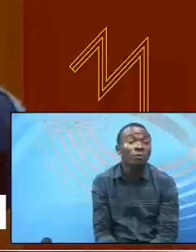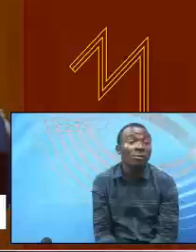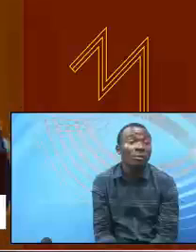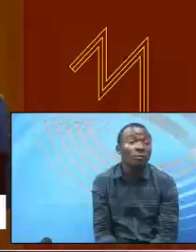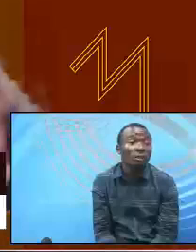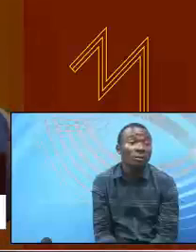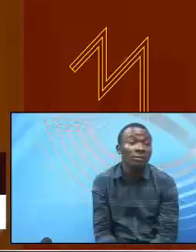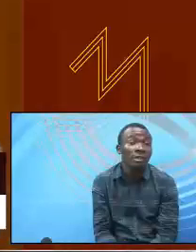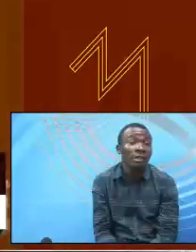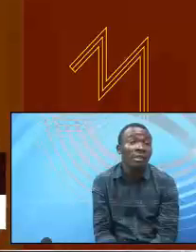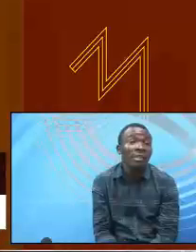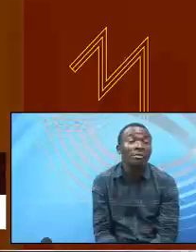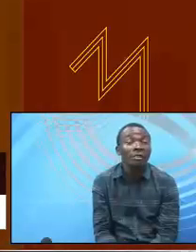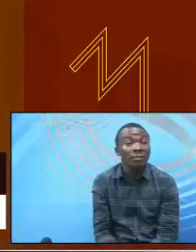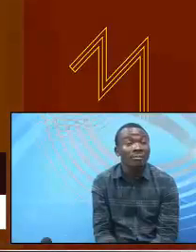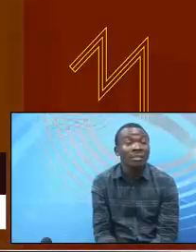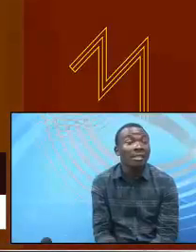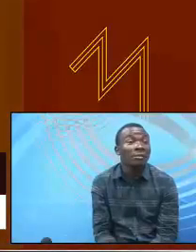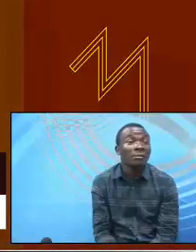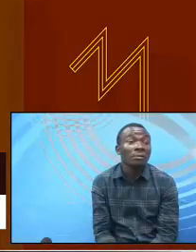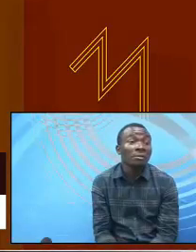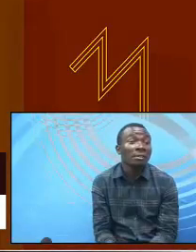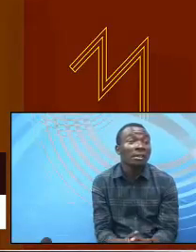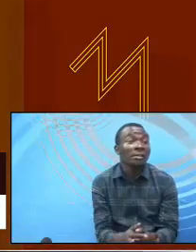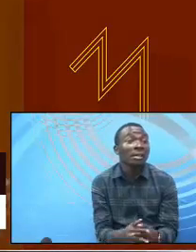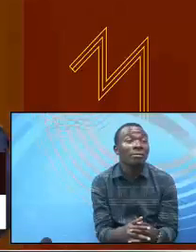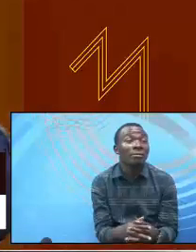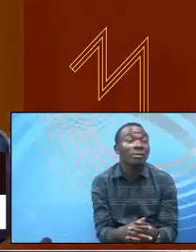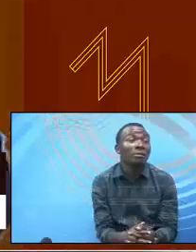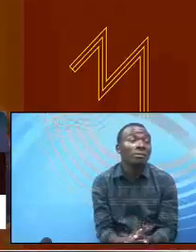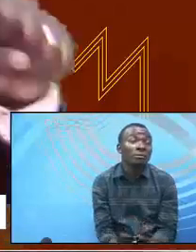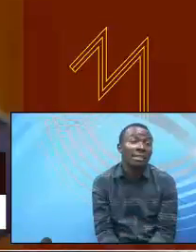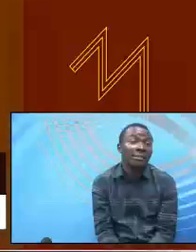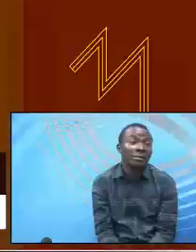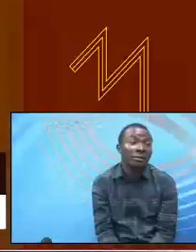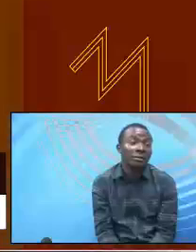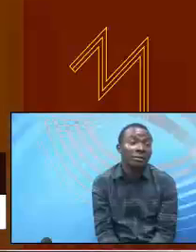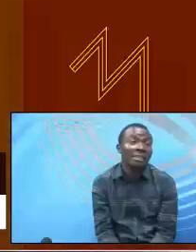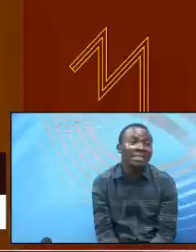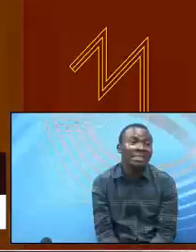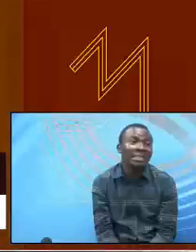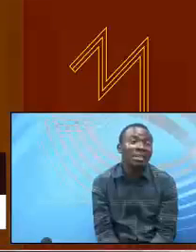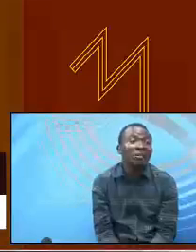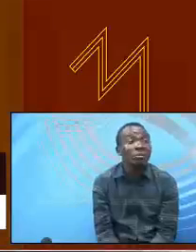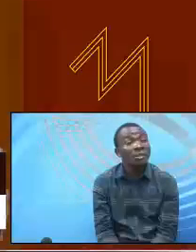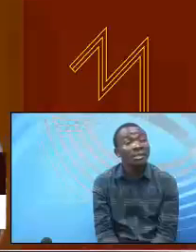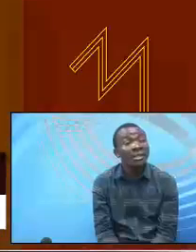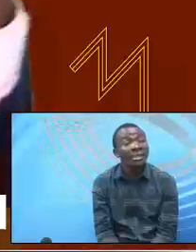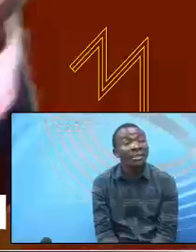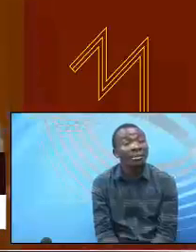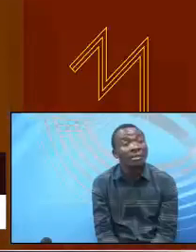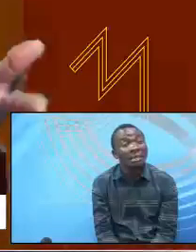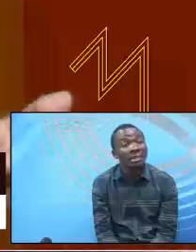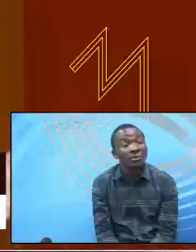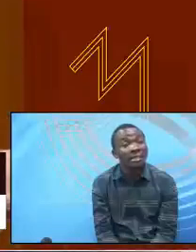abafite ubumwe bwo kutumva no kutavuga, ikumva n'imbogamizi zayo ku buryo zabo, ku buryo ibyo bintu byagenda kugurwa neza. Nk'ubu icyo gihe